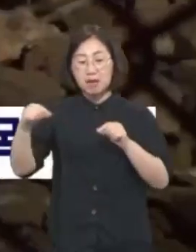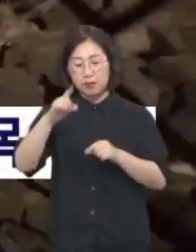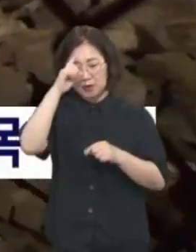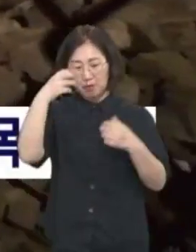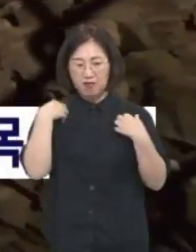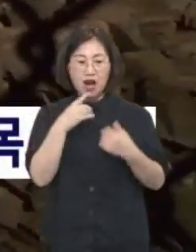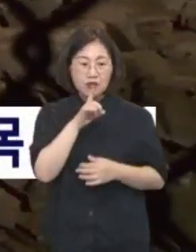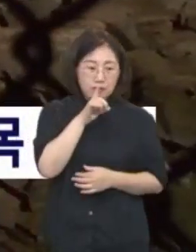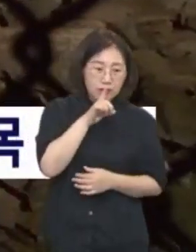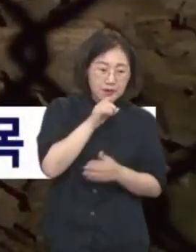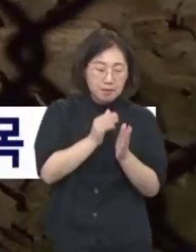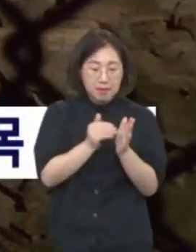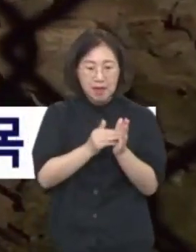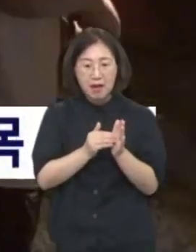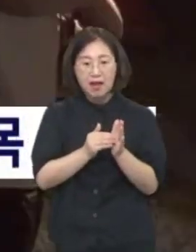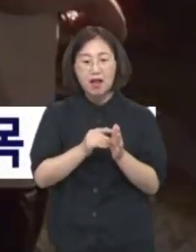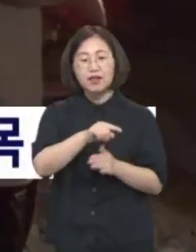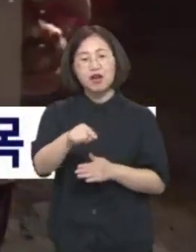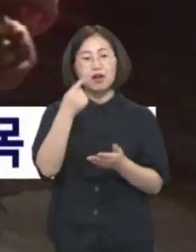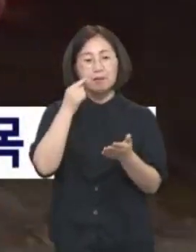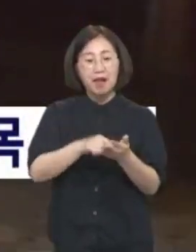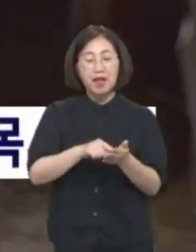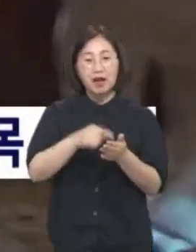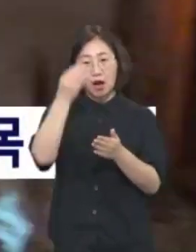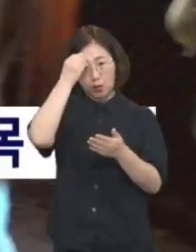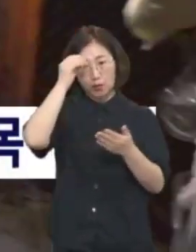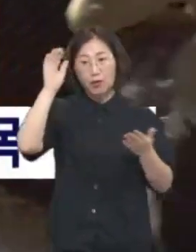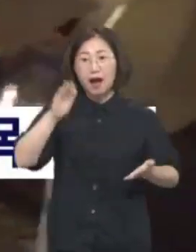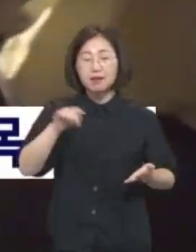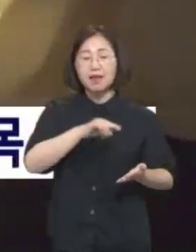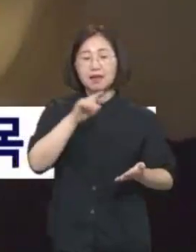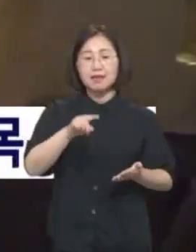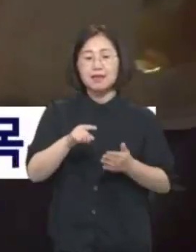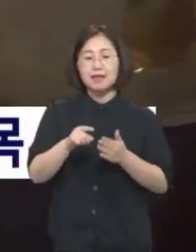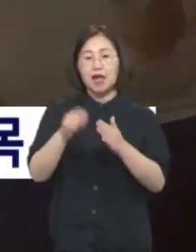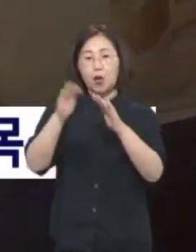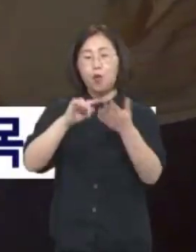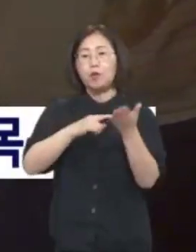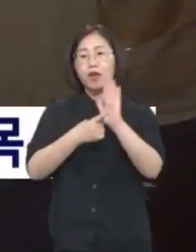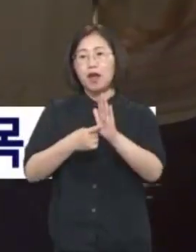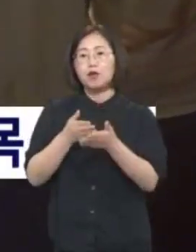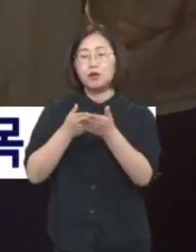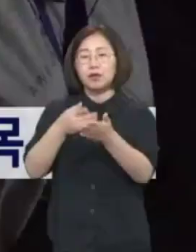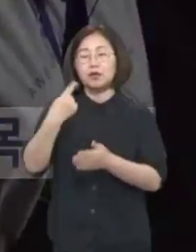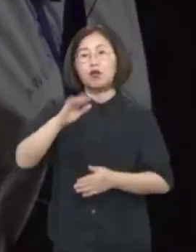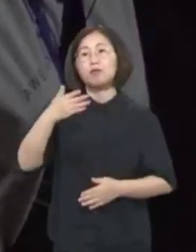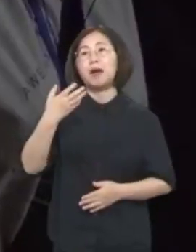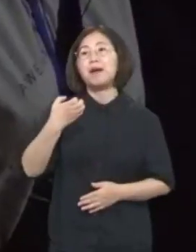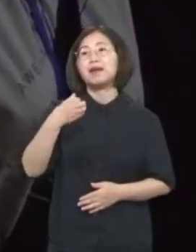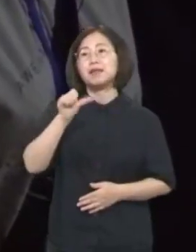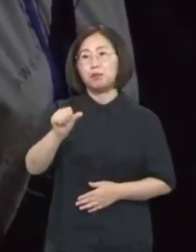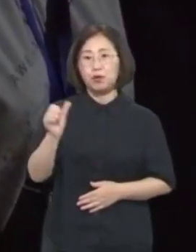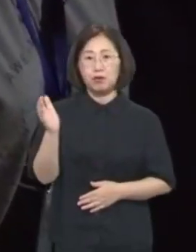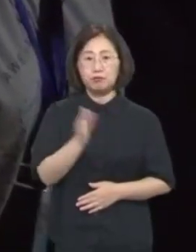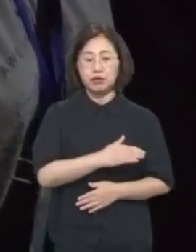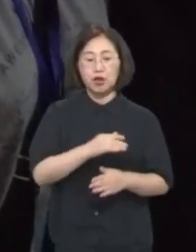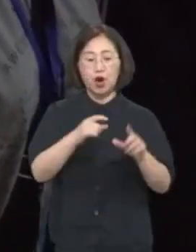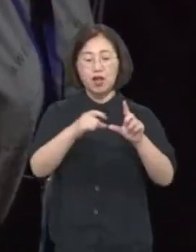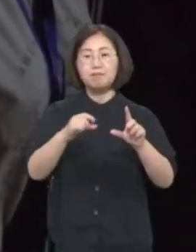있다가 이를 찾아낸 지역 고교생들이 시 당국의 공개를 요구해 지난 1985년부터 일부 개방되고